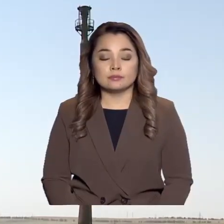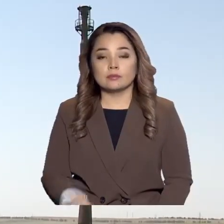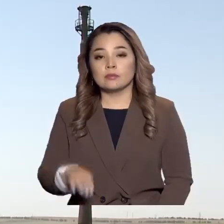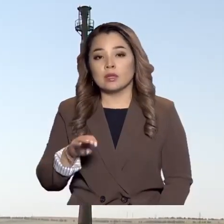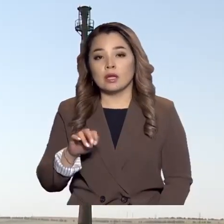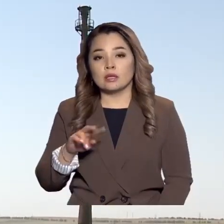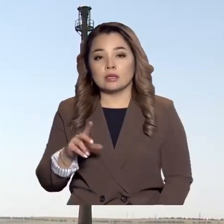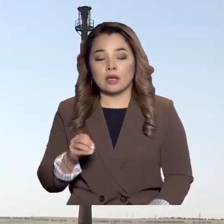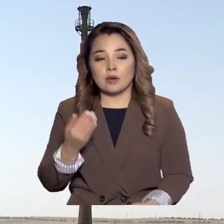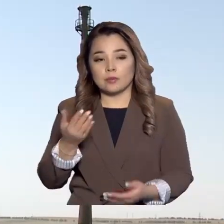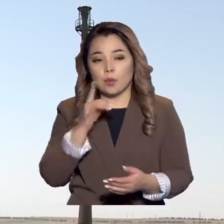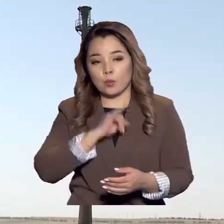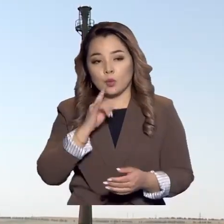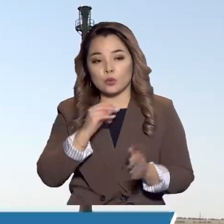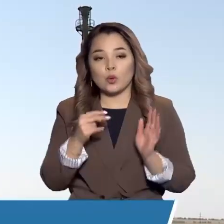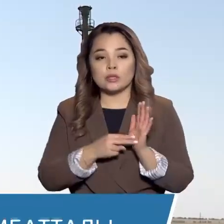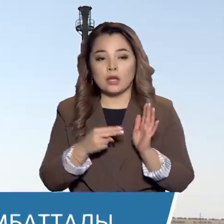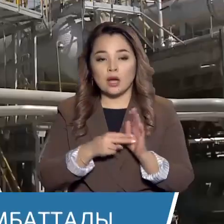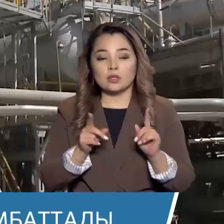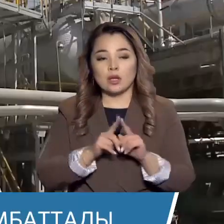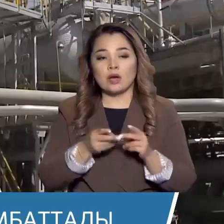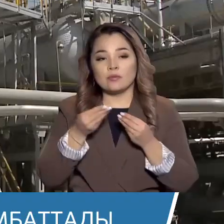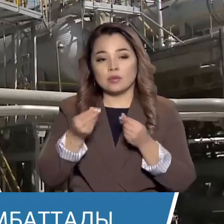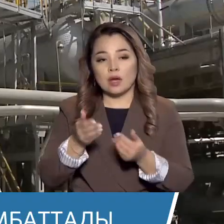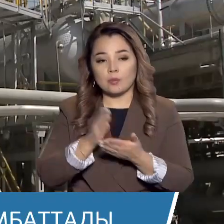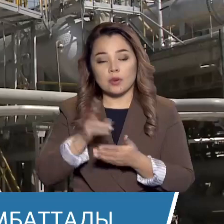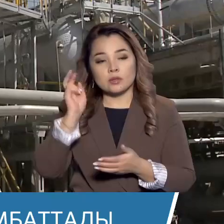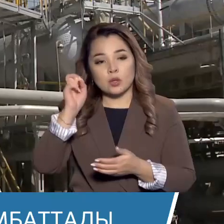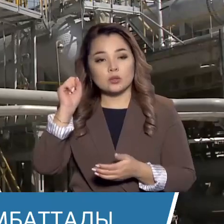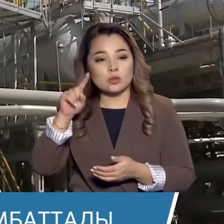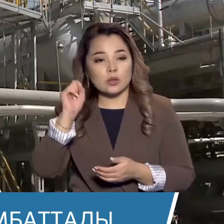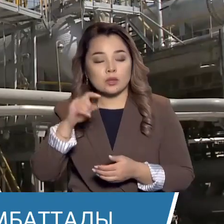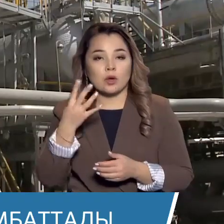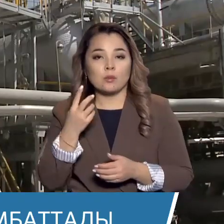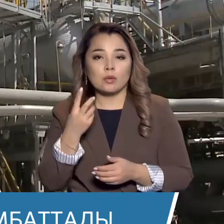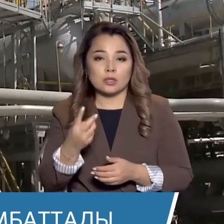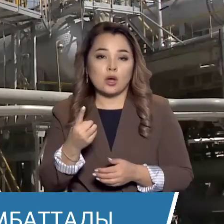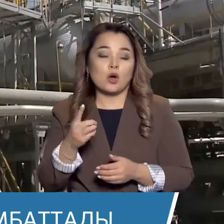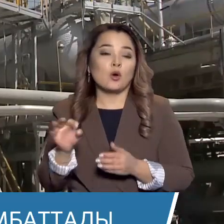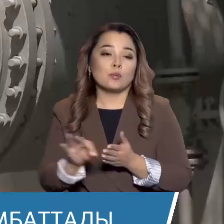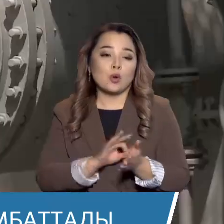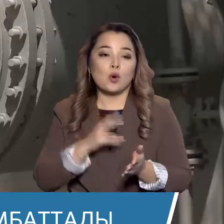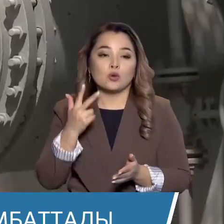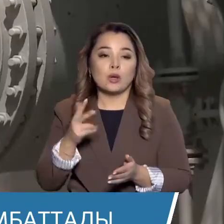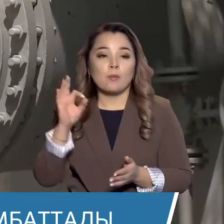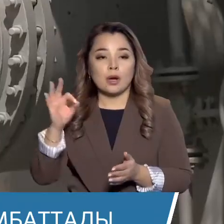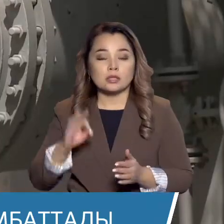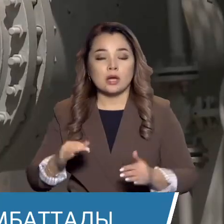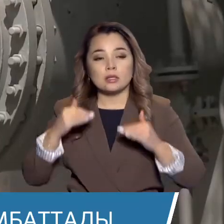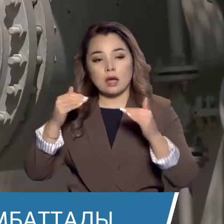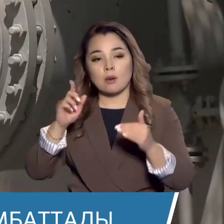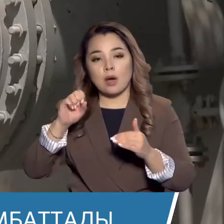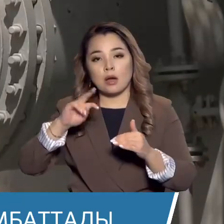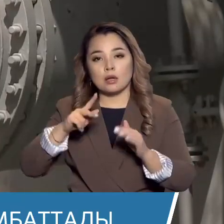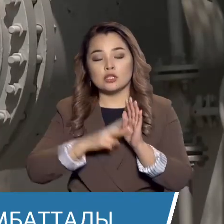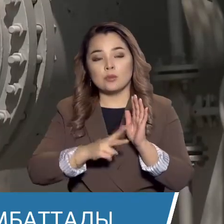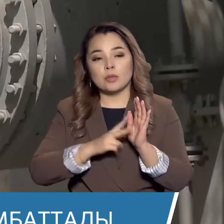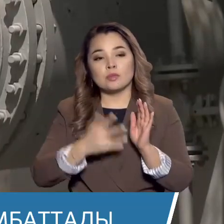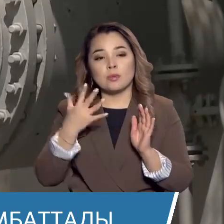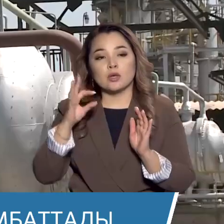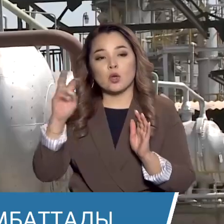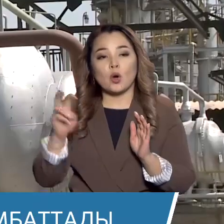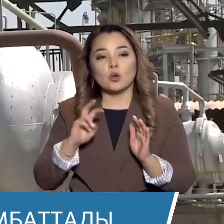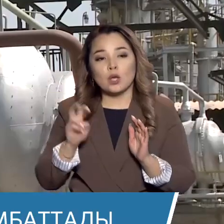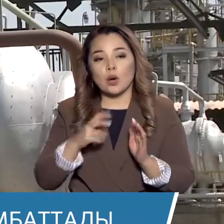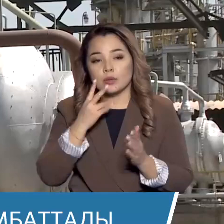Теңгенің нығаюына мұнайдың қымбаттауы да әсер етсе керек. Бүгін қара алтын құны бірден 3% өсіп, баррельдің бағасы қайта 75 доллардан асты.